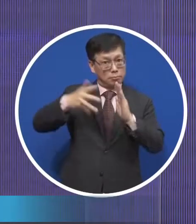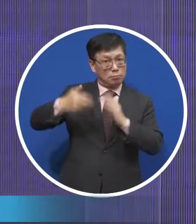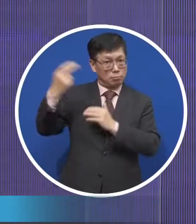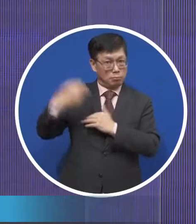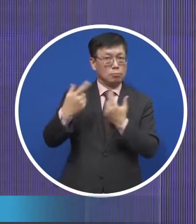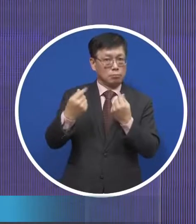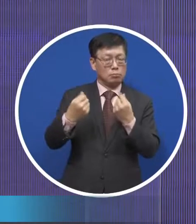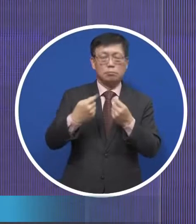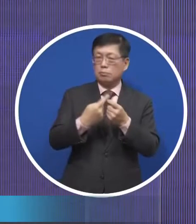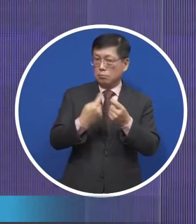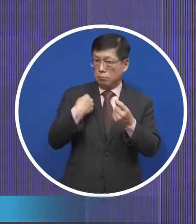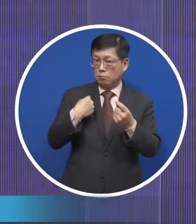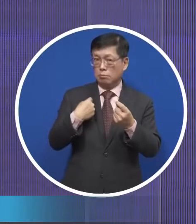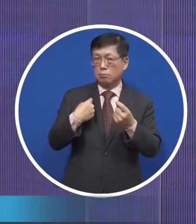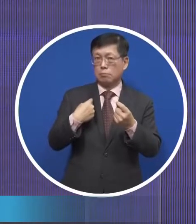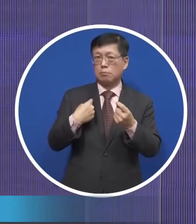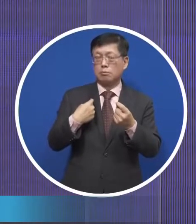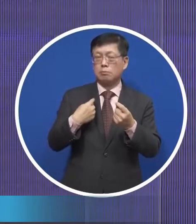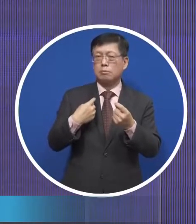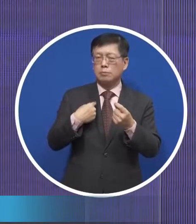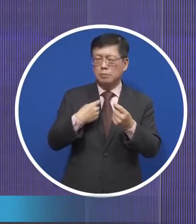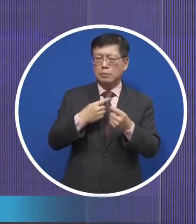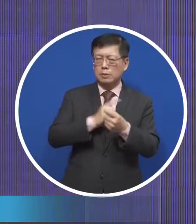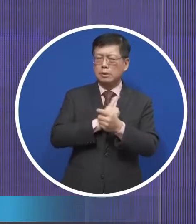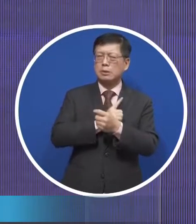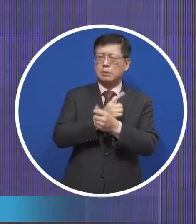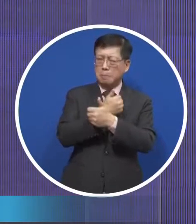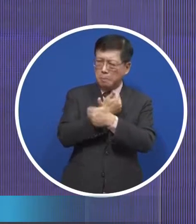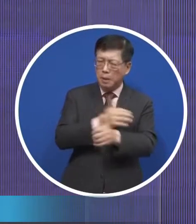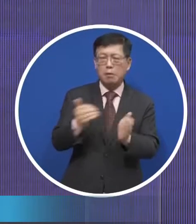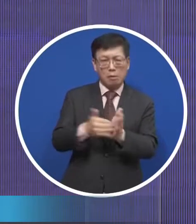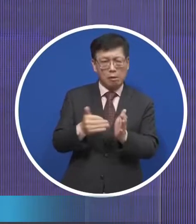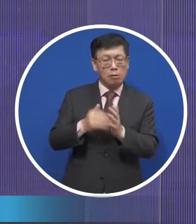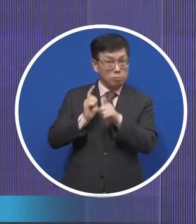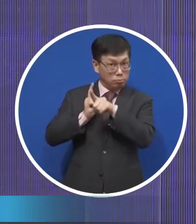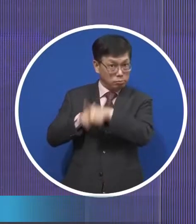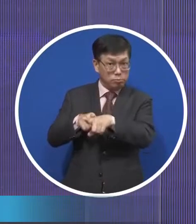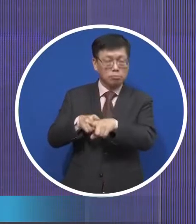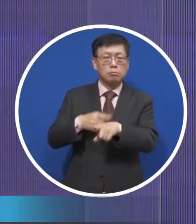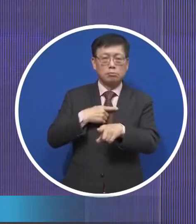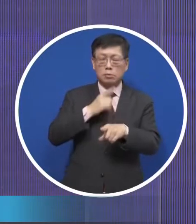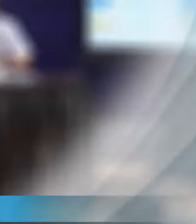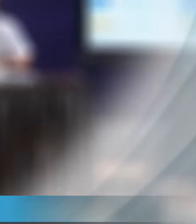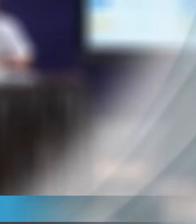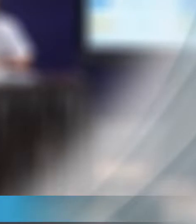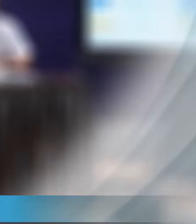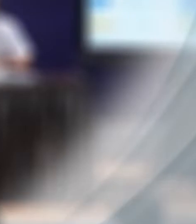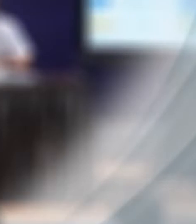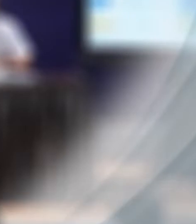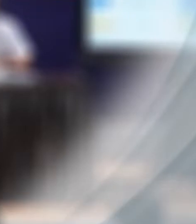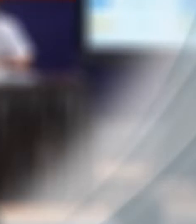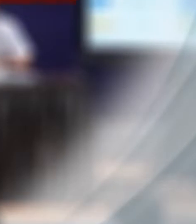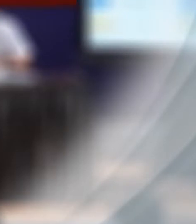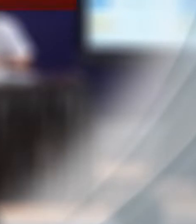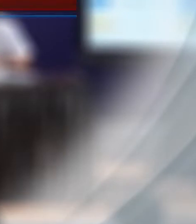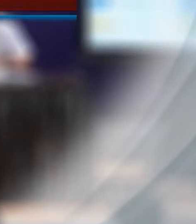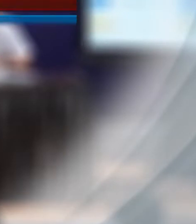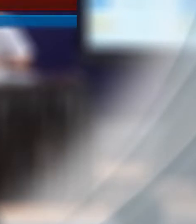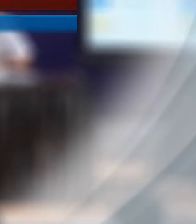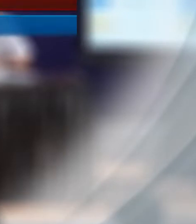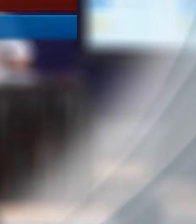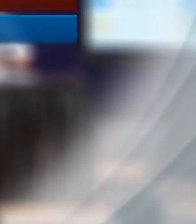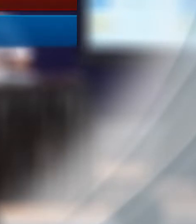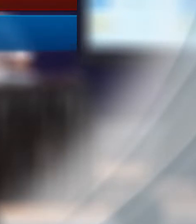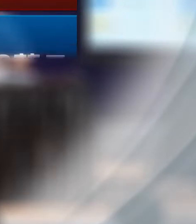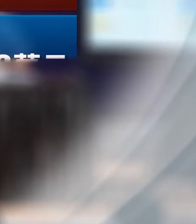说，以去年的相关的一些机制作为基础，需要微调就微调。 国发会提出的纾困